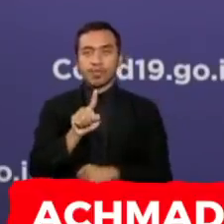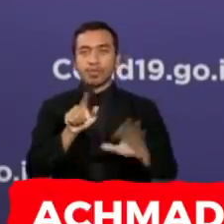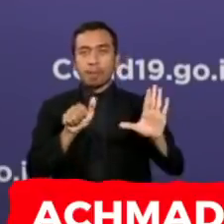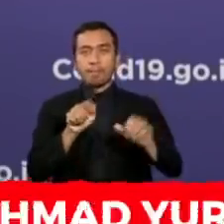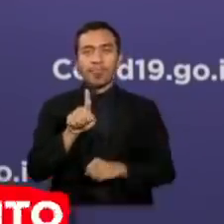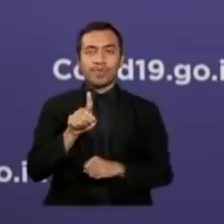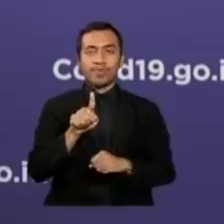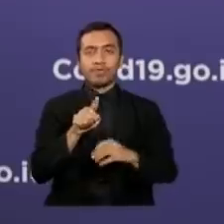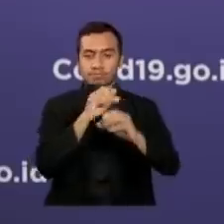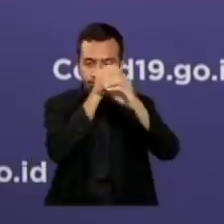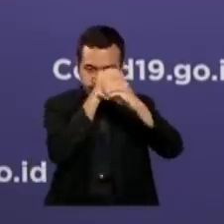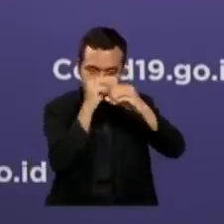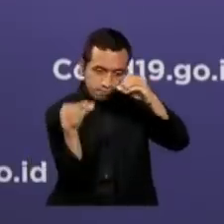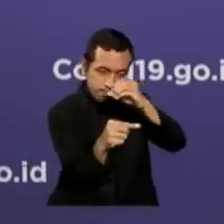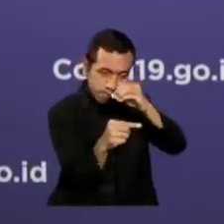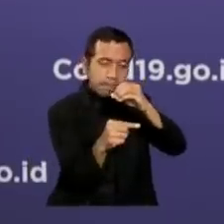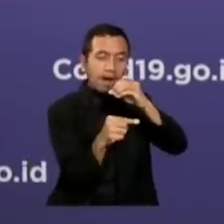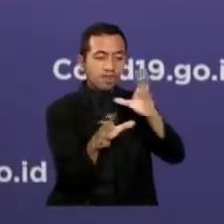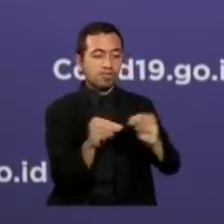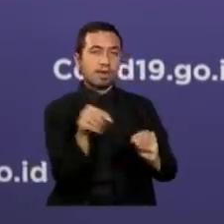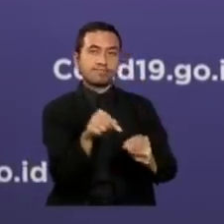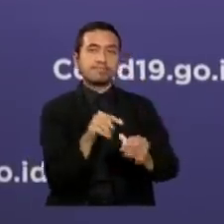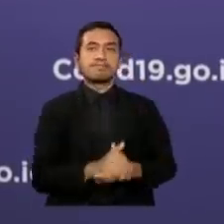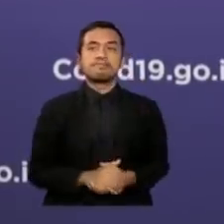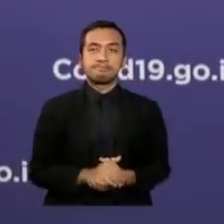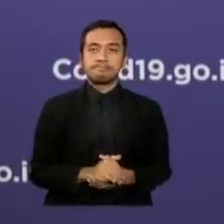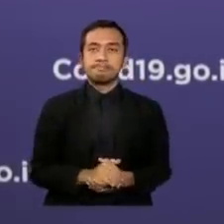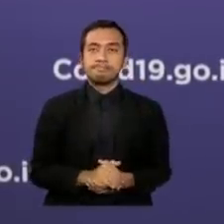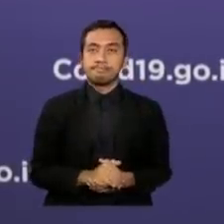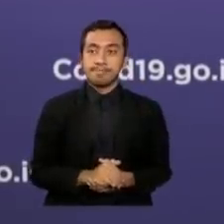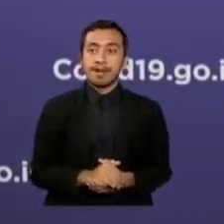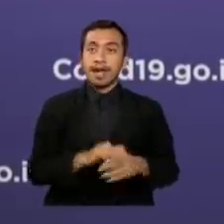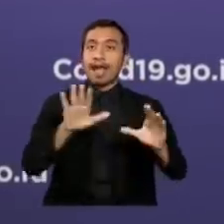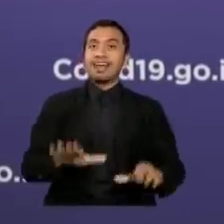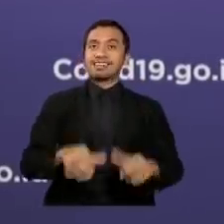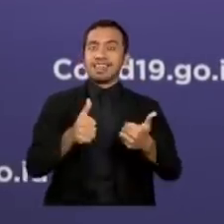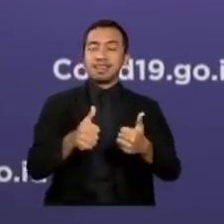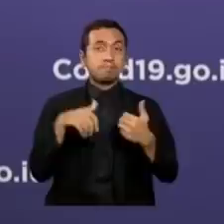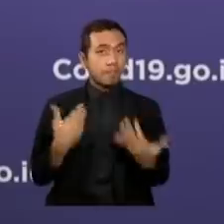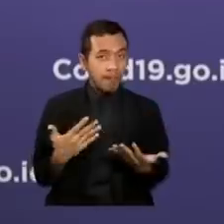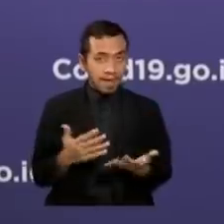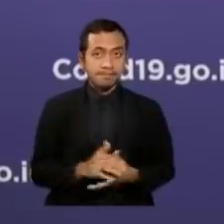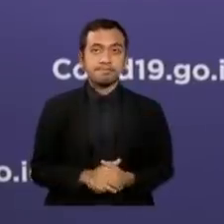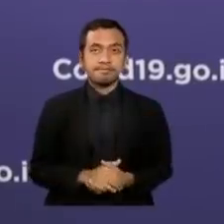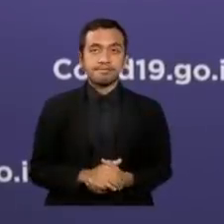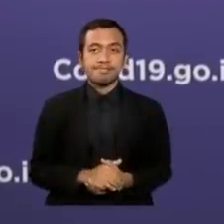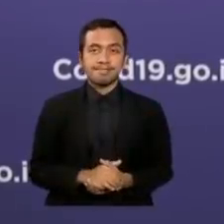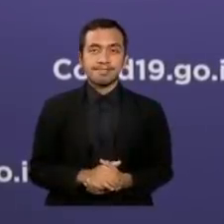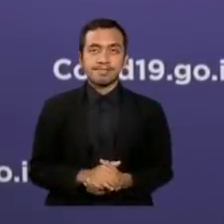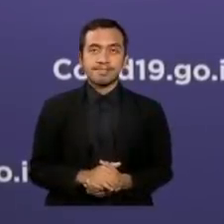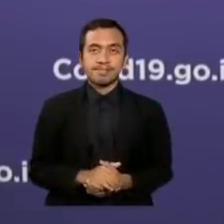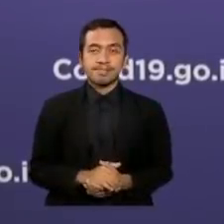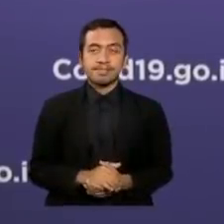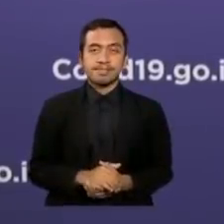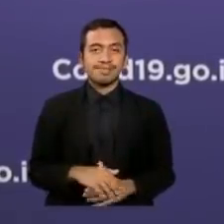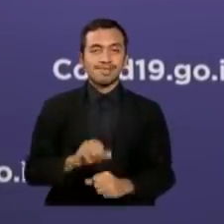161 spesimen dari hasil ini kita dapatkan jumlah konfirmasi